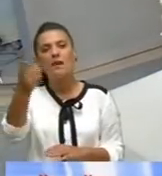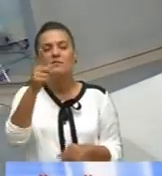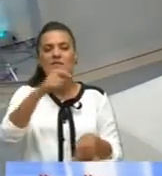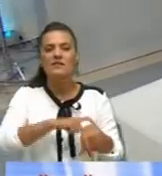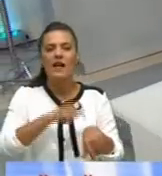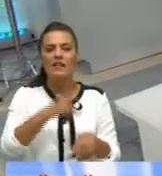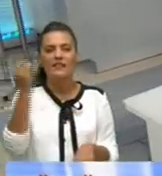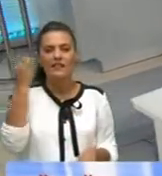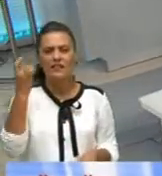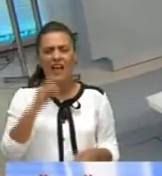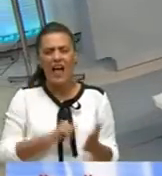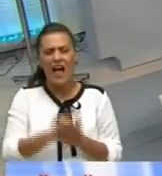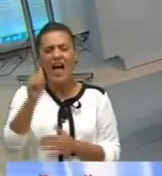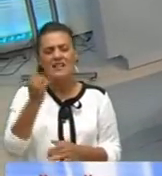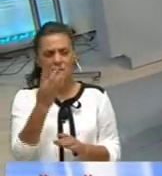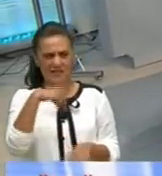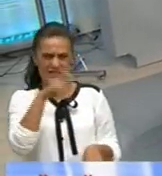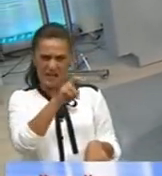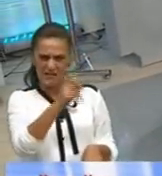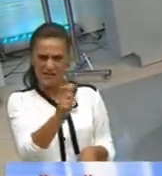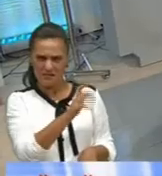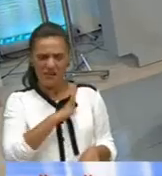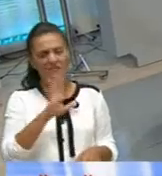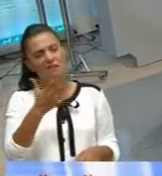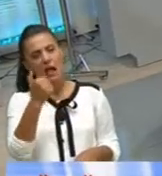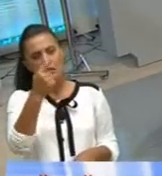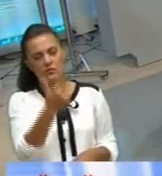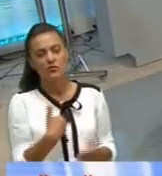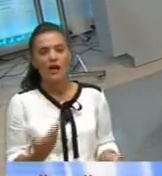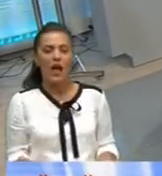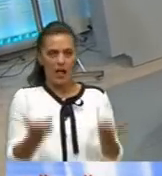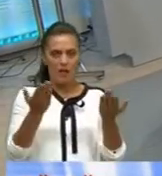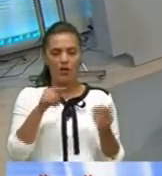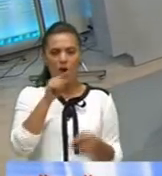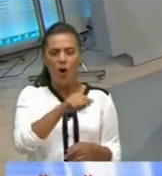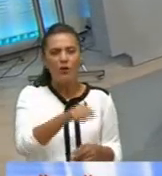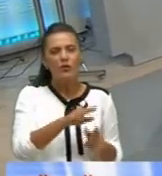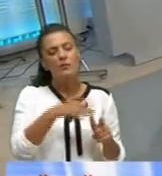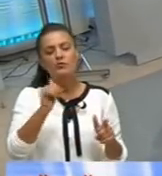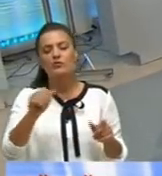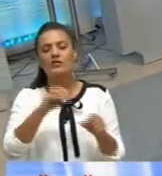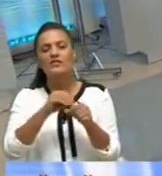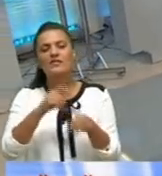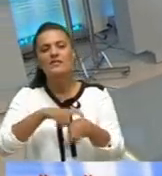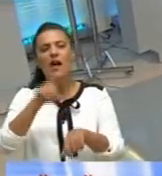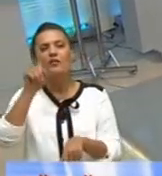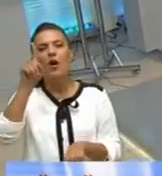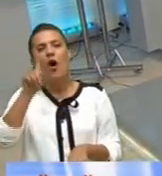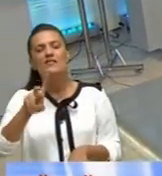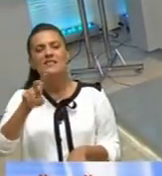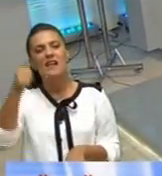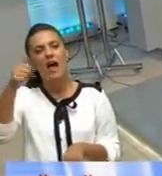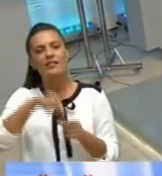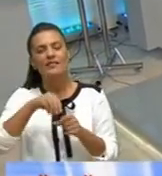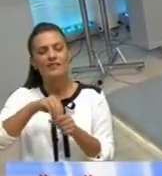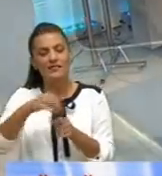dinletiyorlar. Yani her sabah 8'de bir çalar saati çalıyor ya da 6.30'da uyanıyorsunuz. Onu mesela gün içinde saat 18'de dinlediği